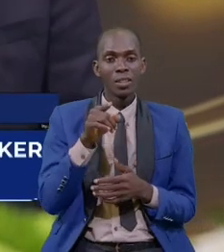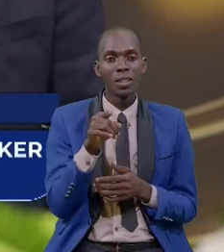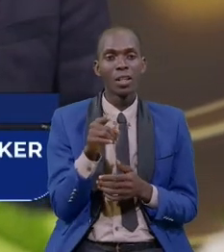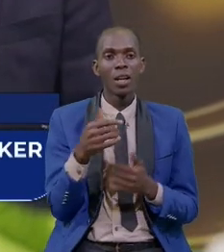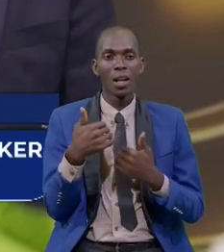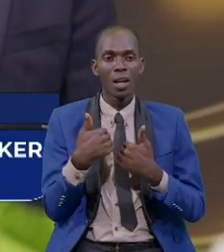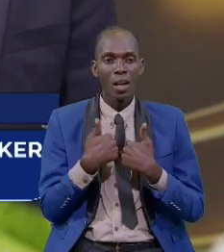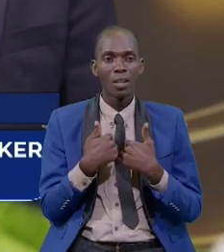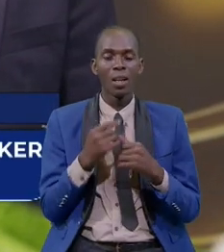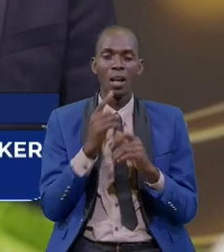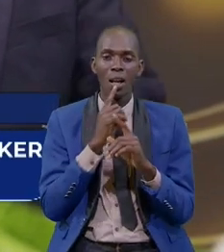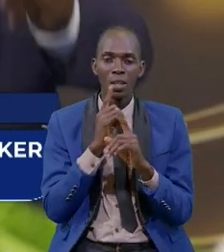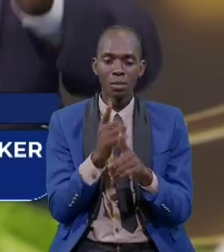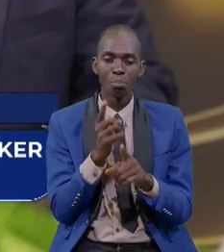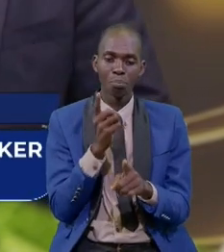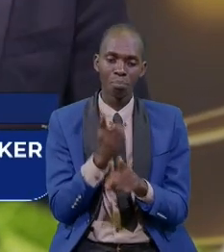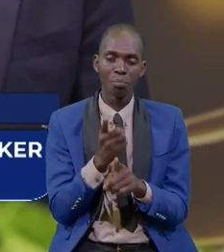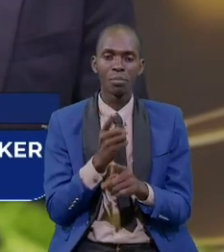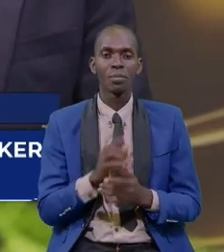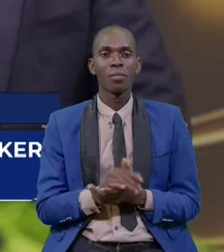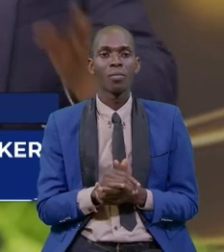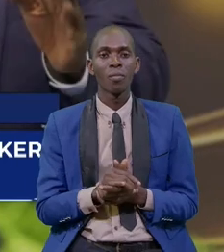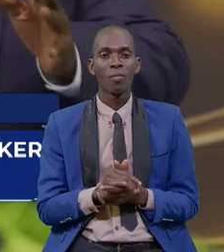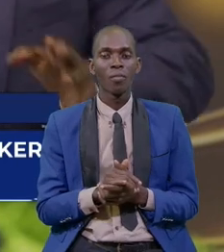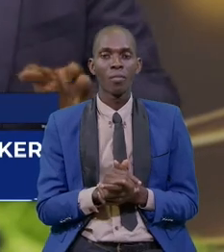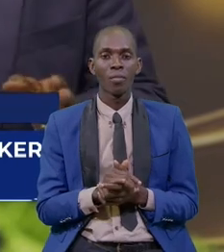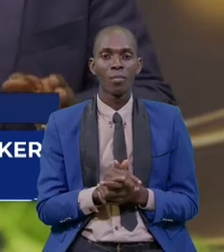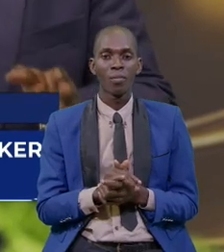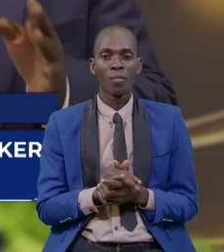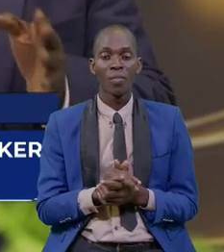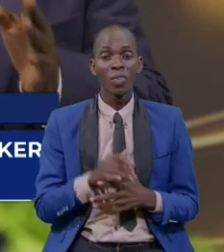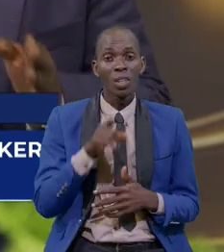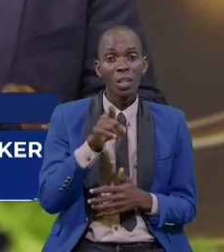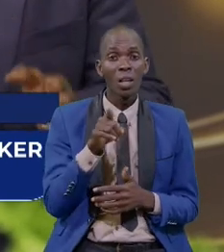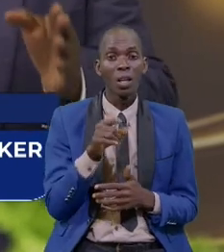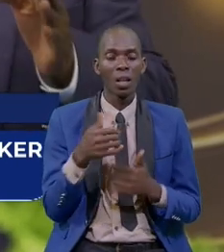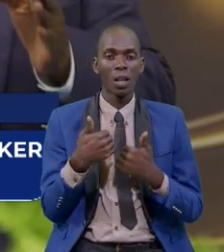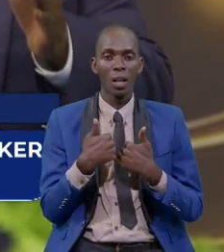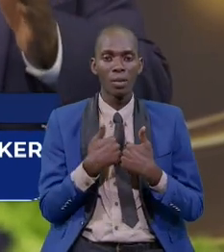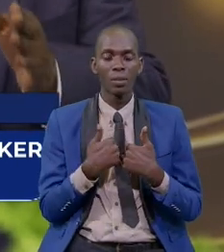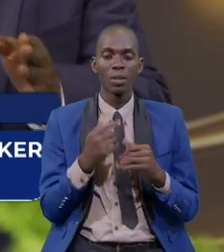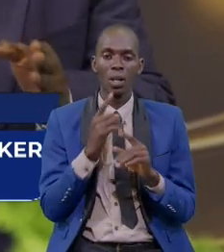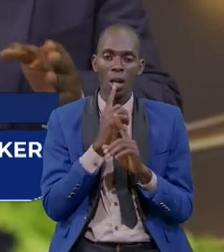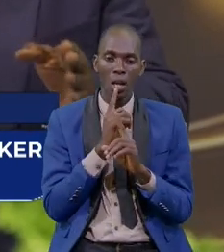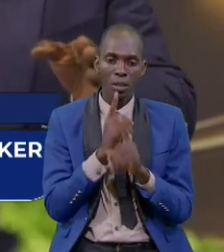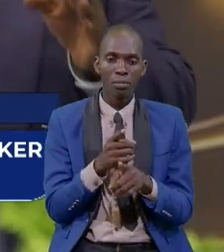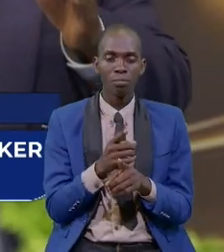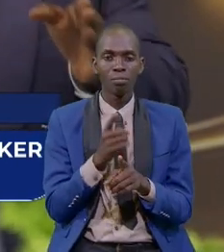bien répondu. Ça c'est doctrinal, la réponse doctrinale. Tu as bien répondu.